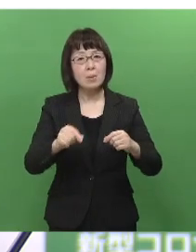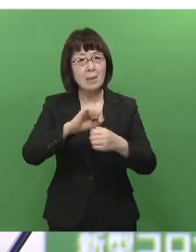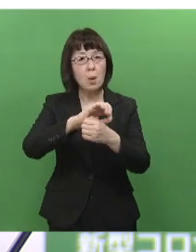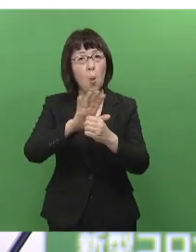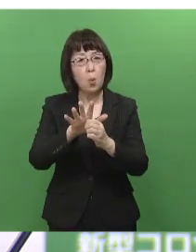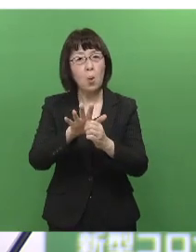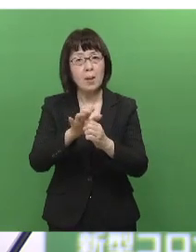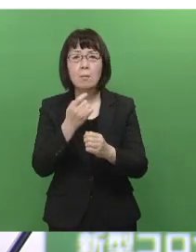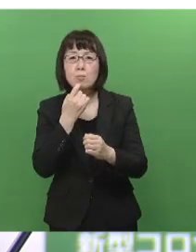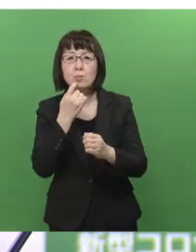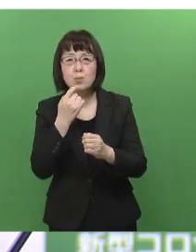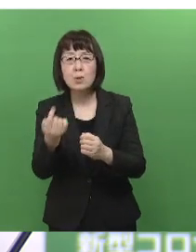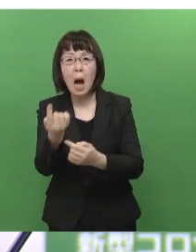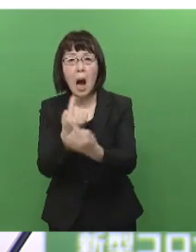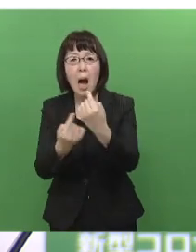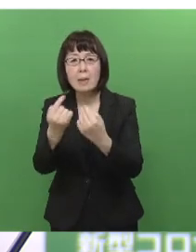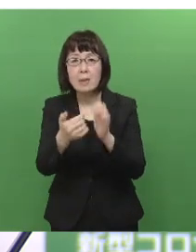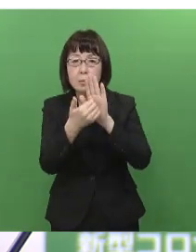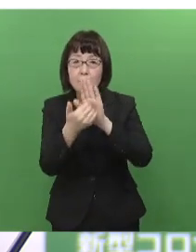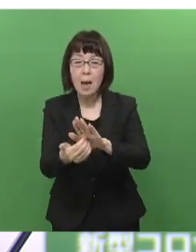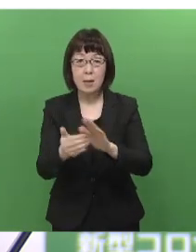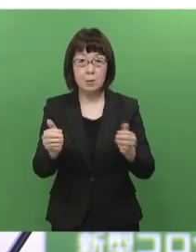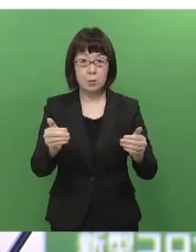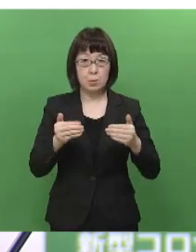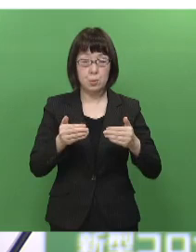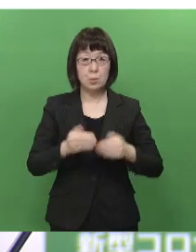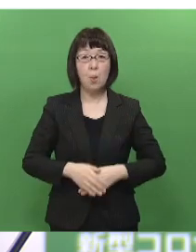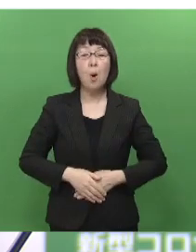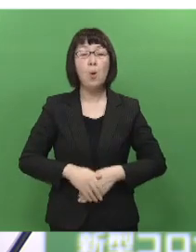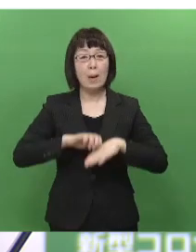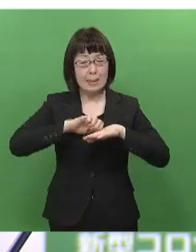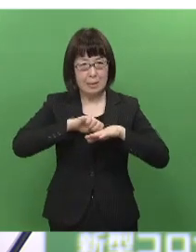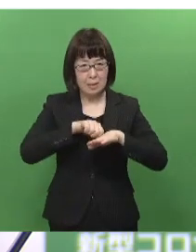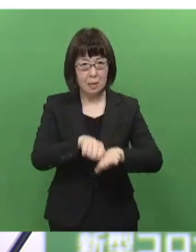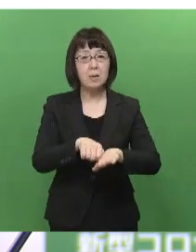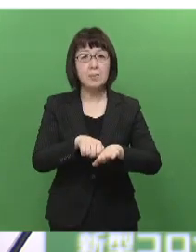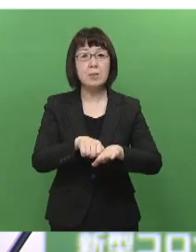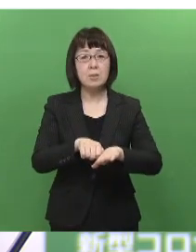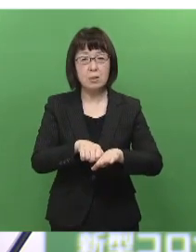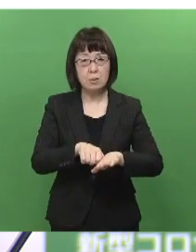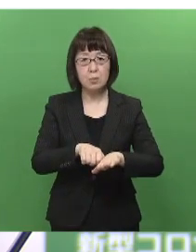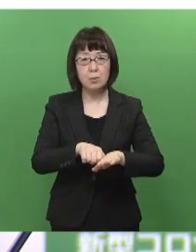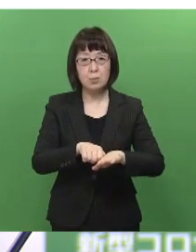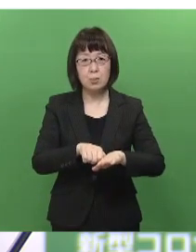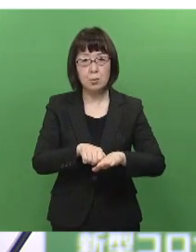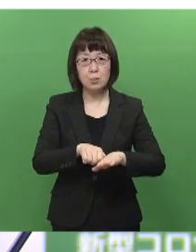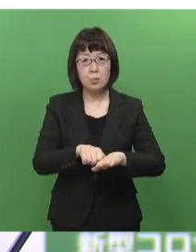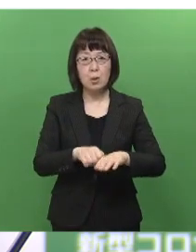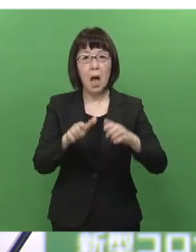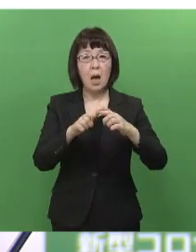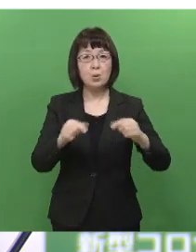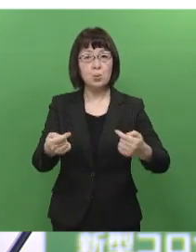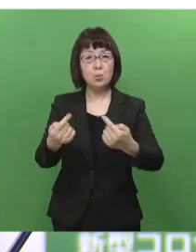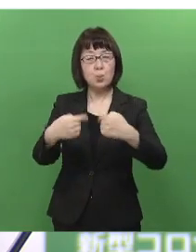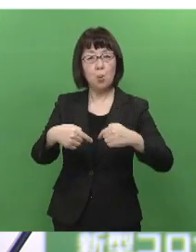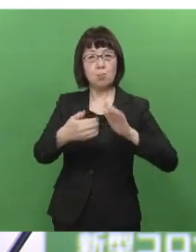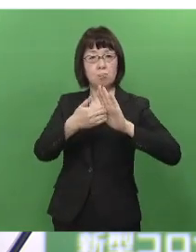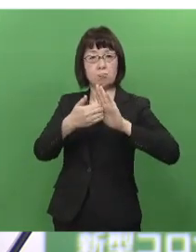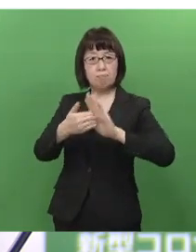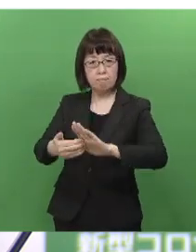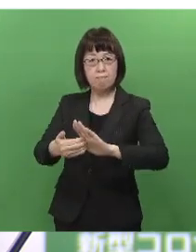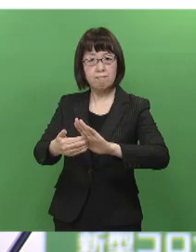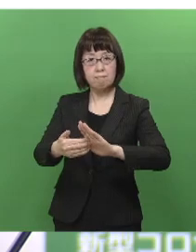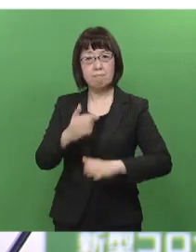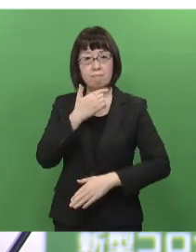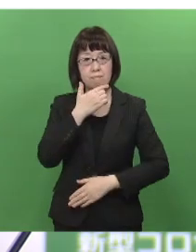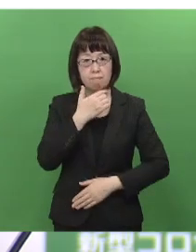て重要でありますので、これについては厳格に水際対策で、この入国に対して厳